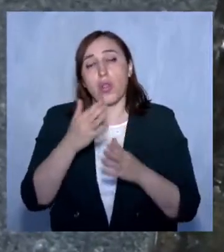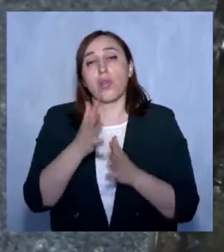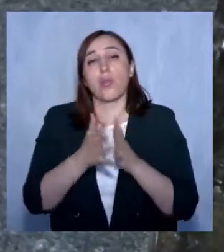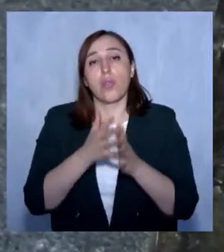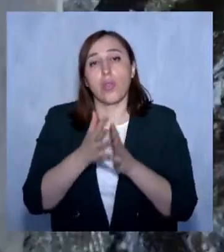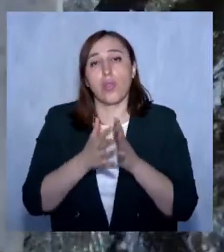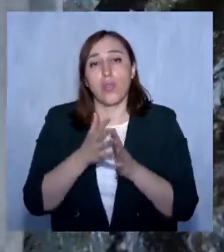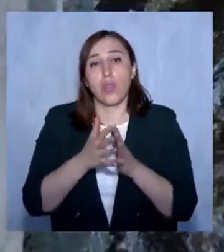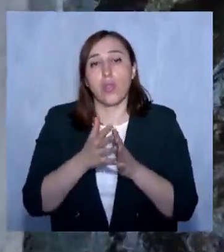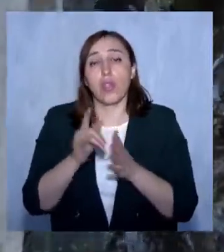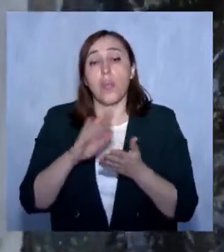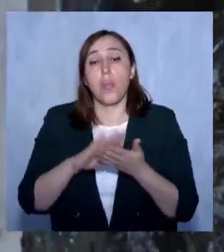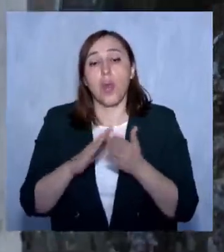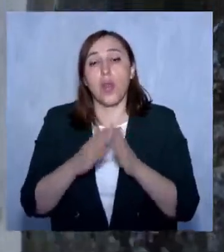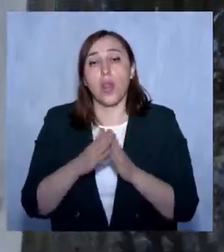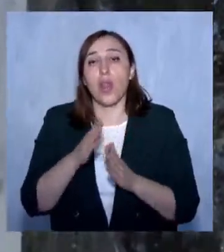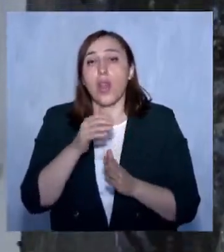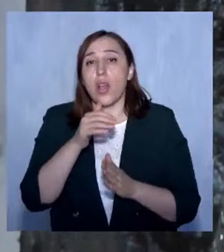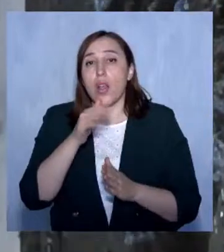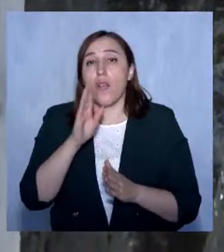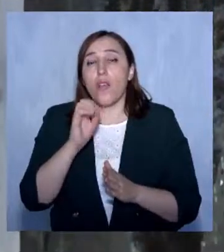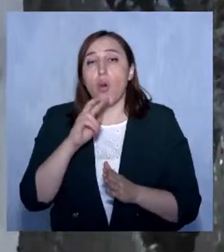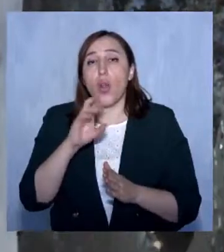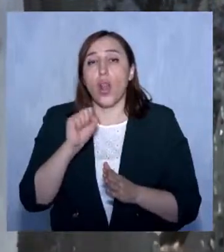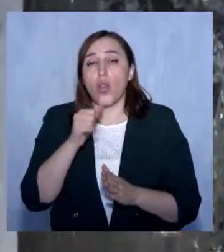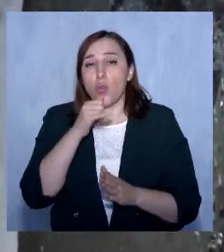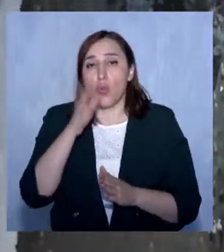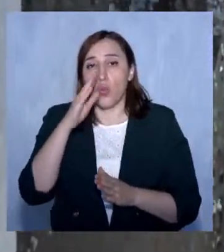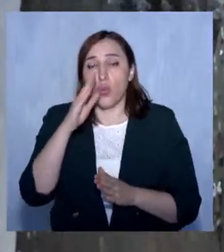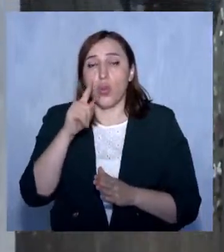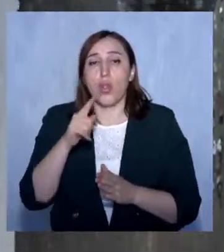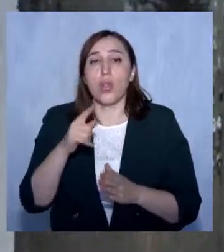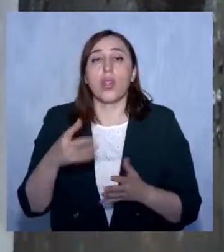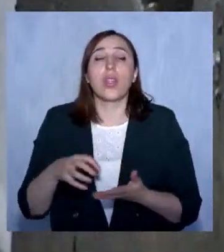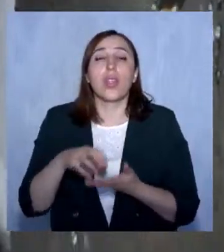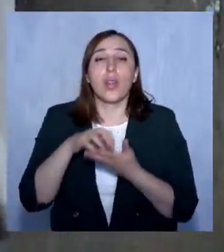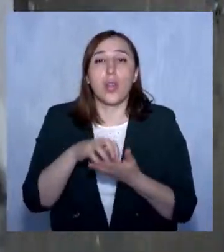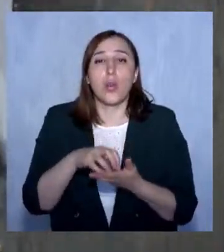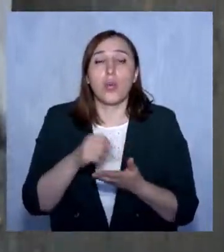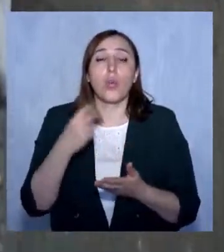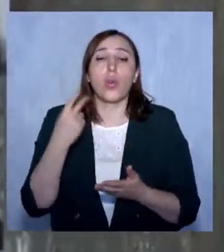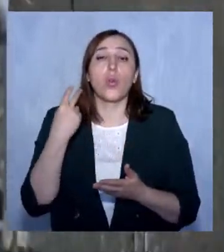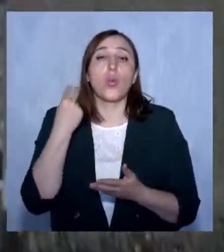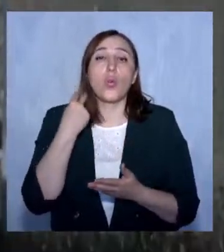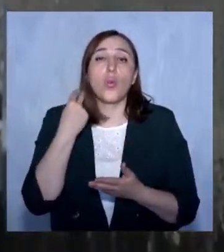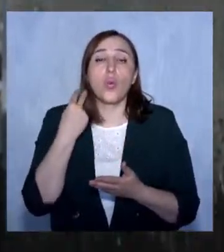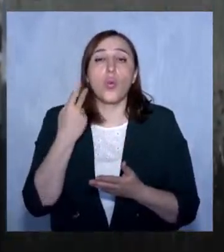ընդգծելով աստ պայմանագրի վեղոլյաջուր ընկերության ներդրումների արդյունքում կորուսները պետք